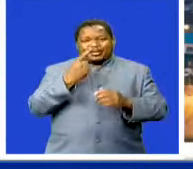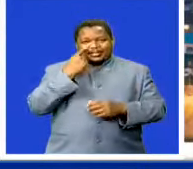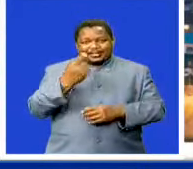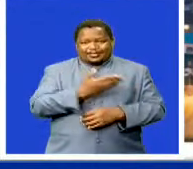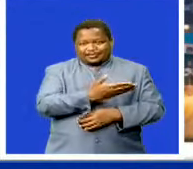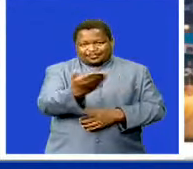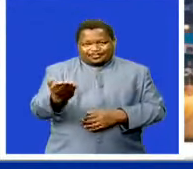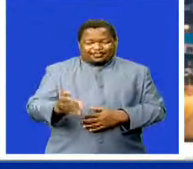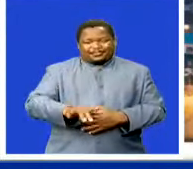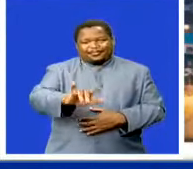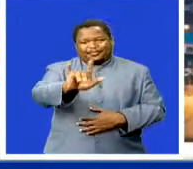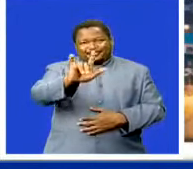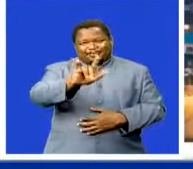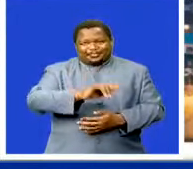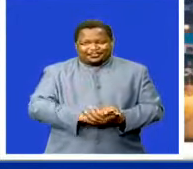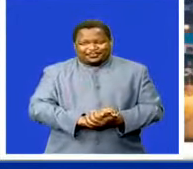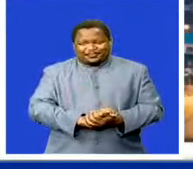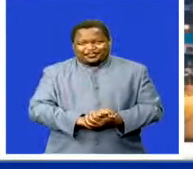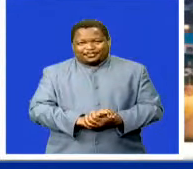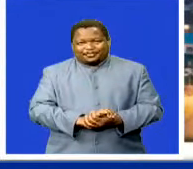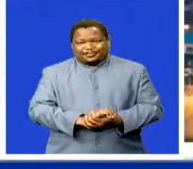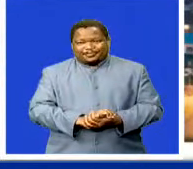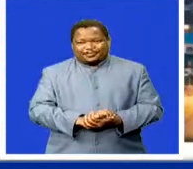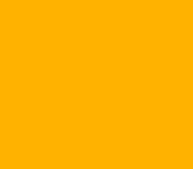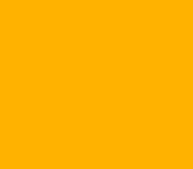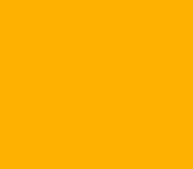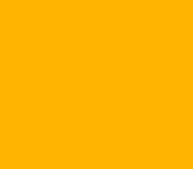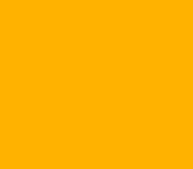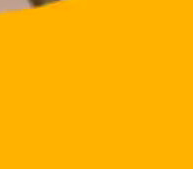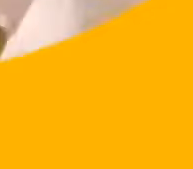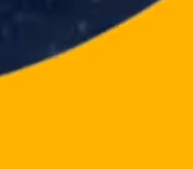sonke sithi ngosa itshele umusa nisale kahle.